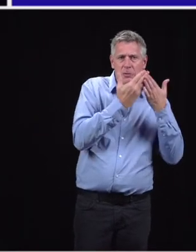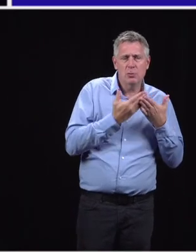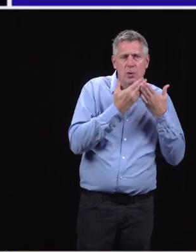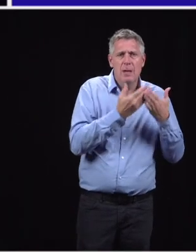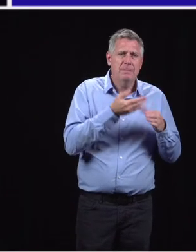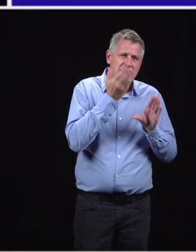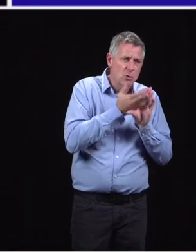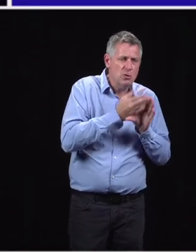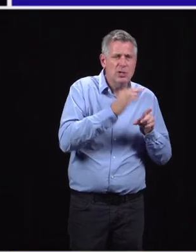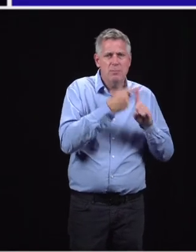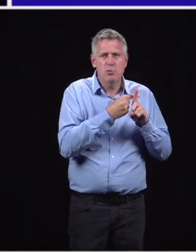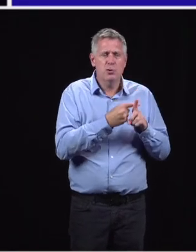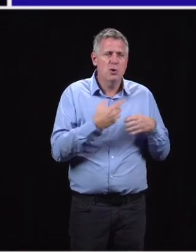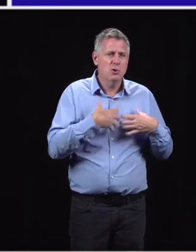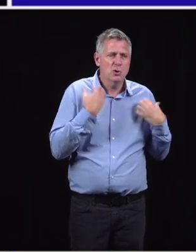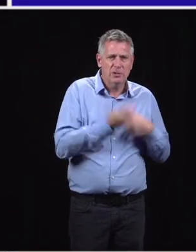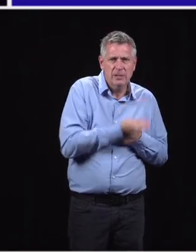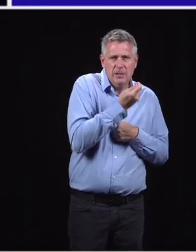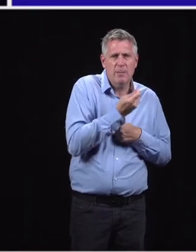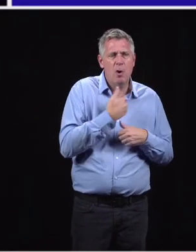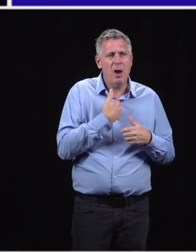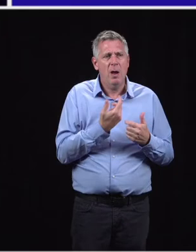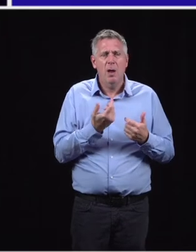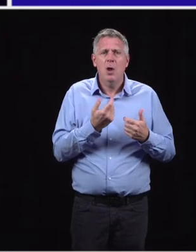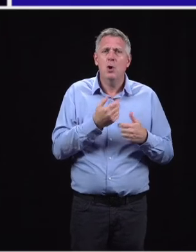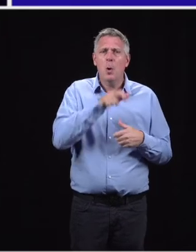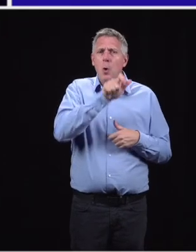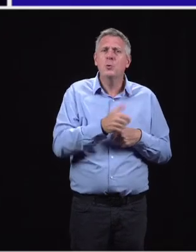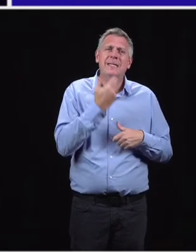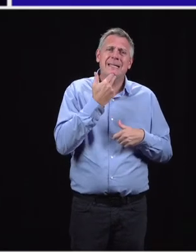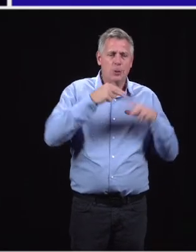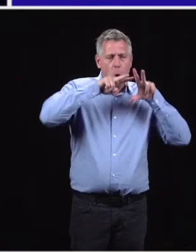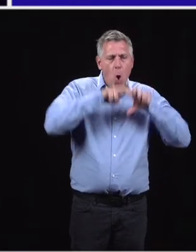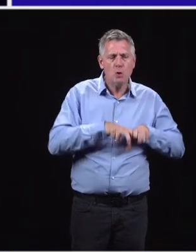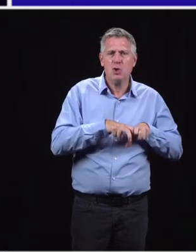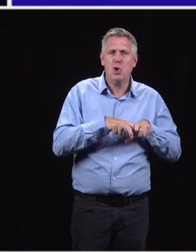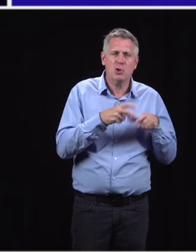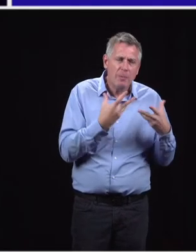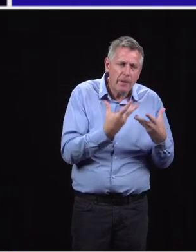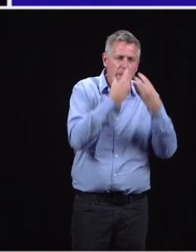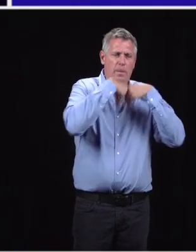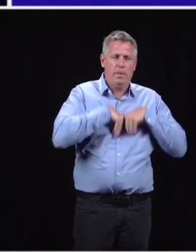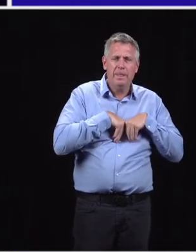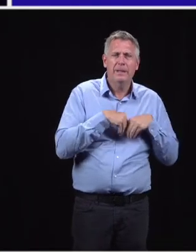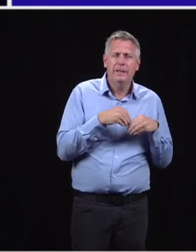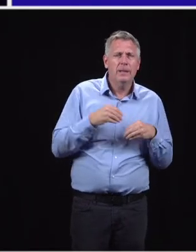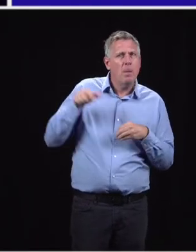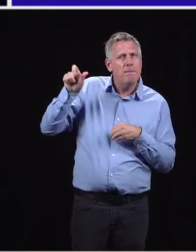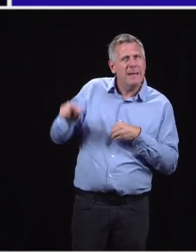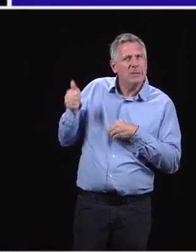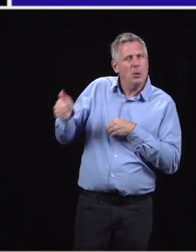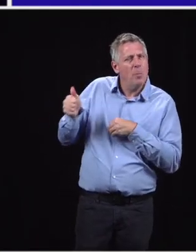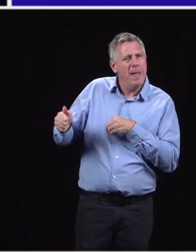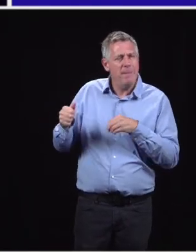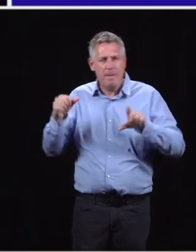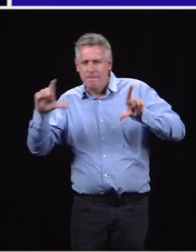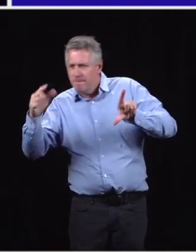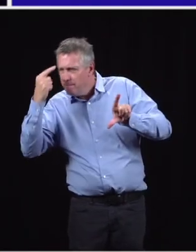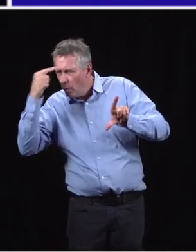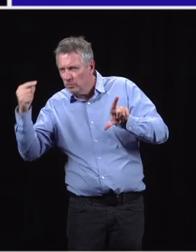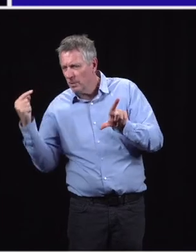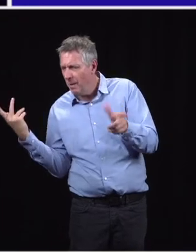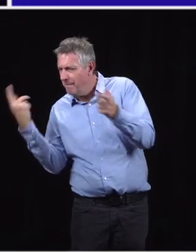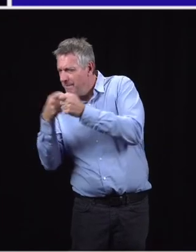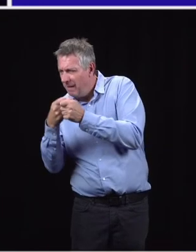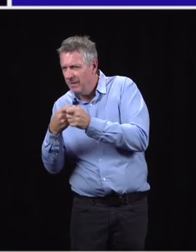je suis passé par la usercht et en réalité je m'intéresse vraiment à ce que ma vie l'utilisateur comment il pense les choses comment